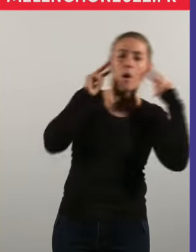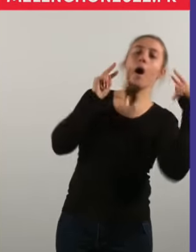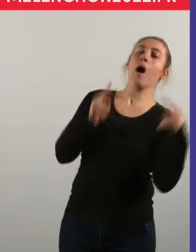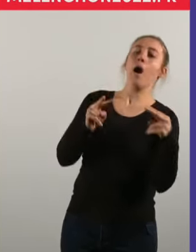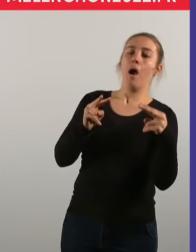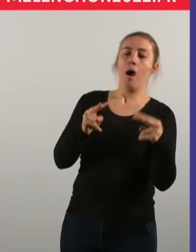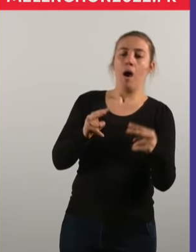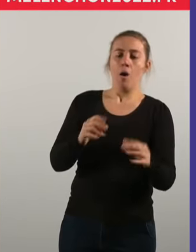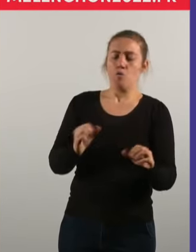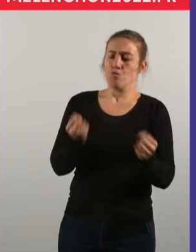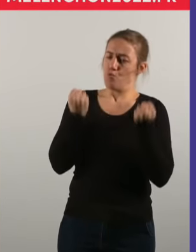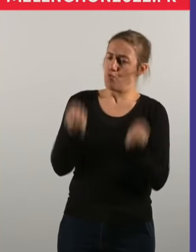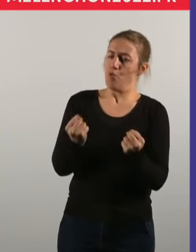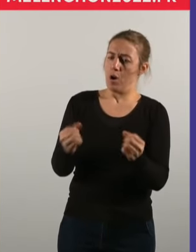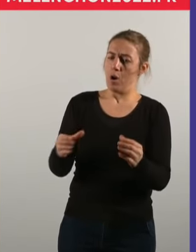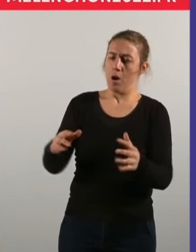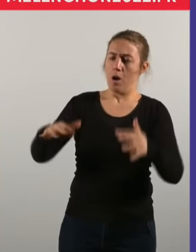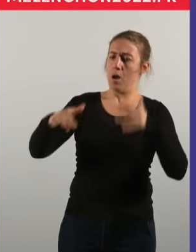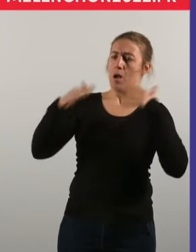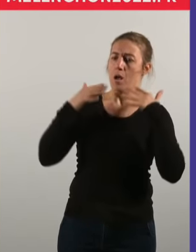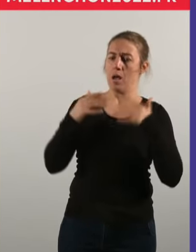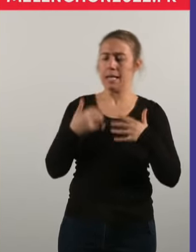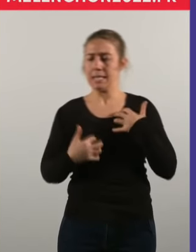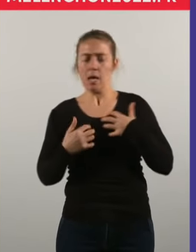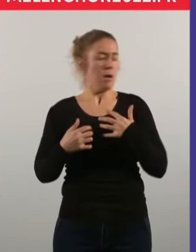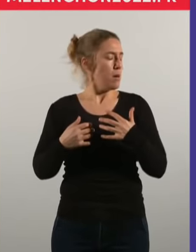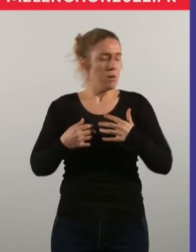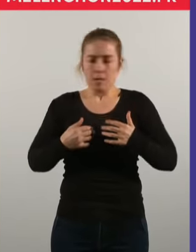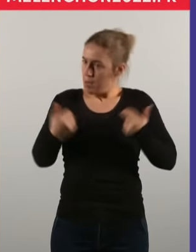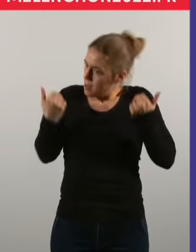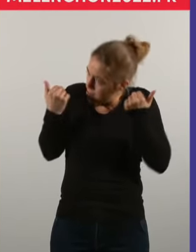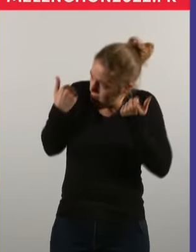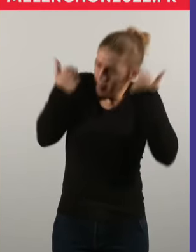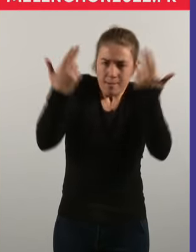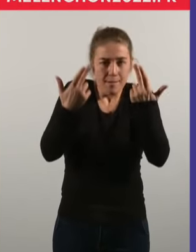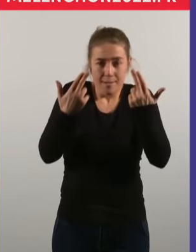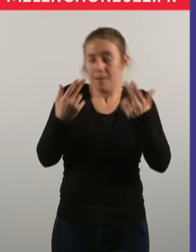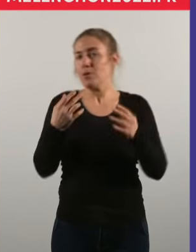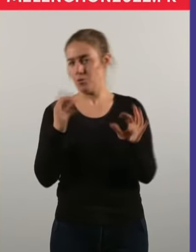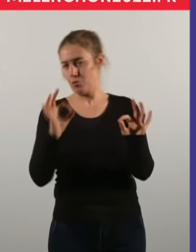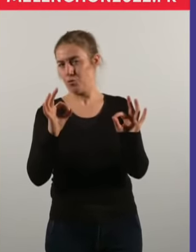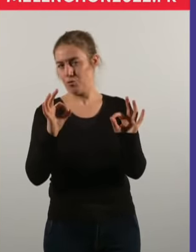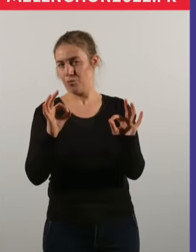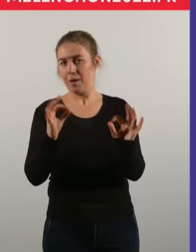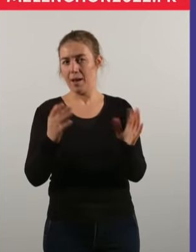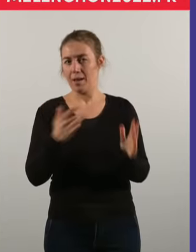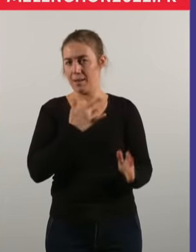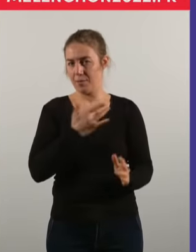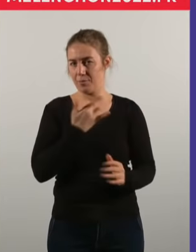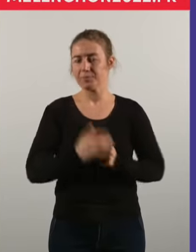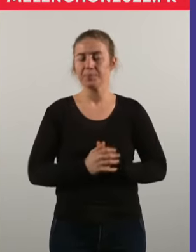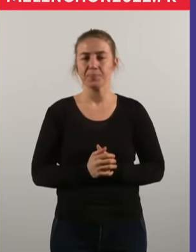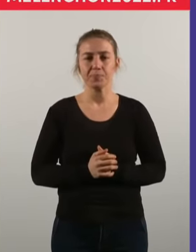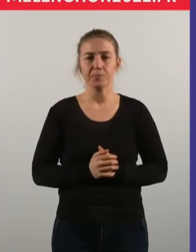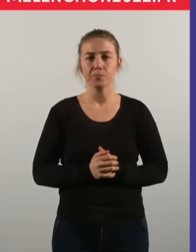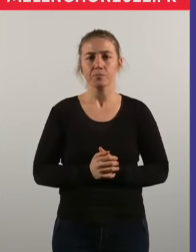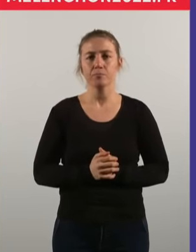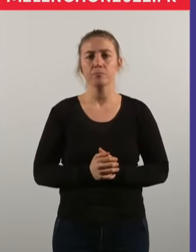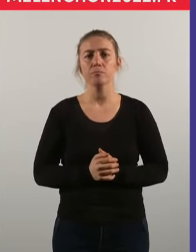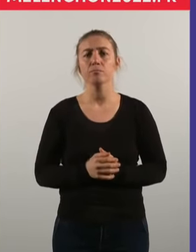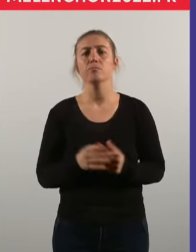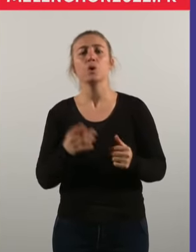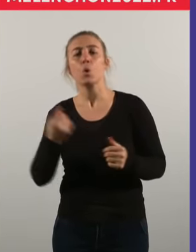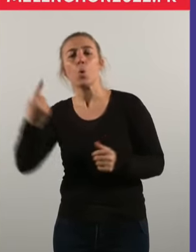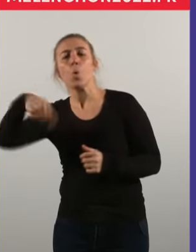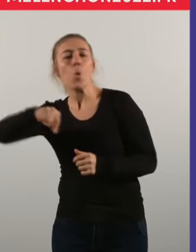l'enthousiasme. Vous donnerez de l'élan à ceux qui hésitaient. C'est à ça que ça servira. Et puis vous autres qui avez de la culture au point que vous êtes là